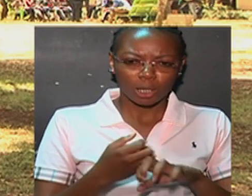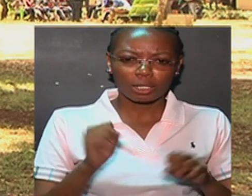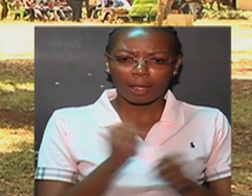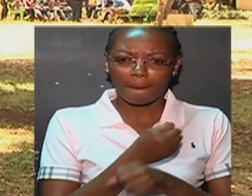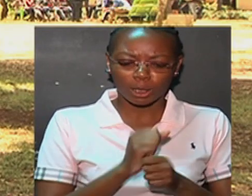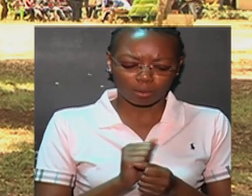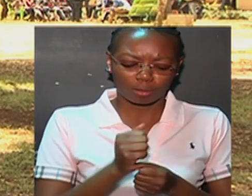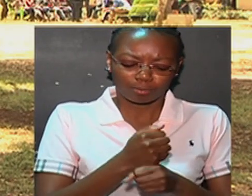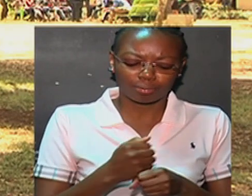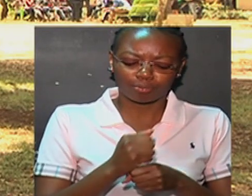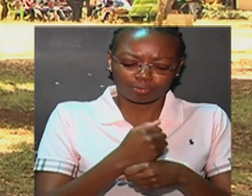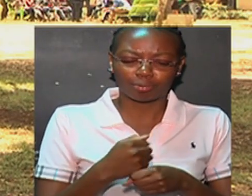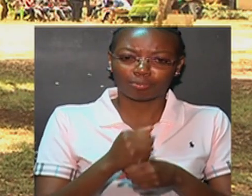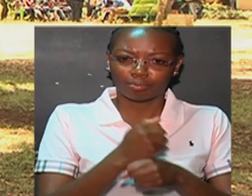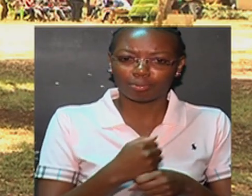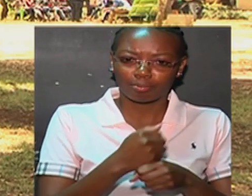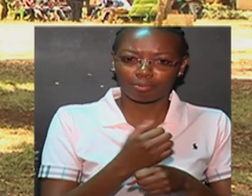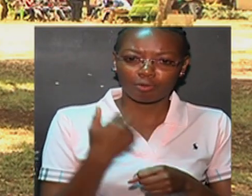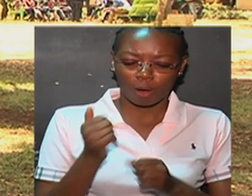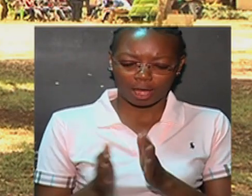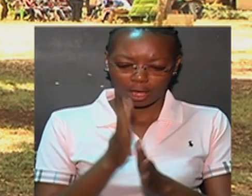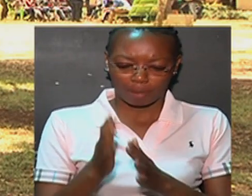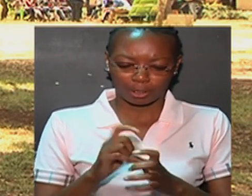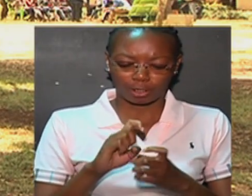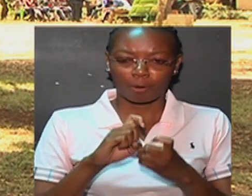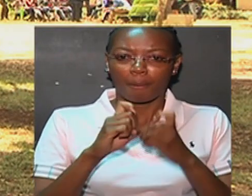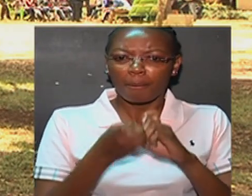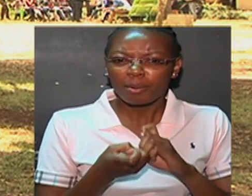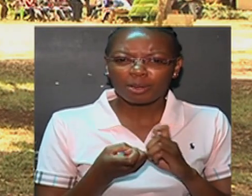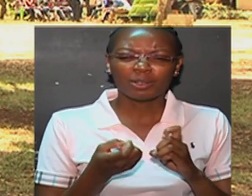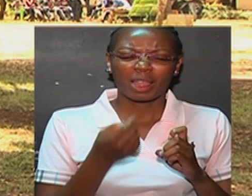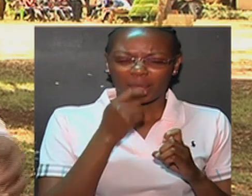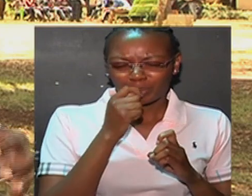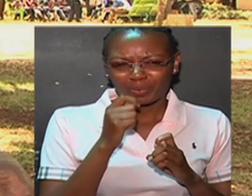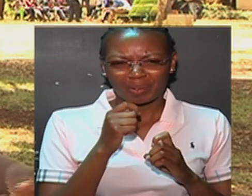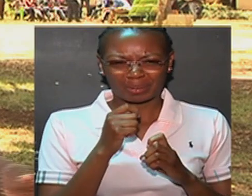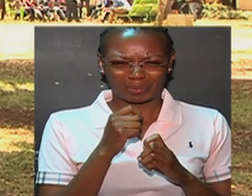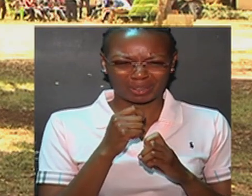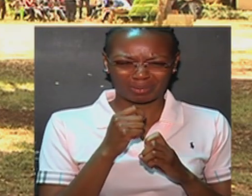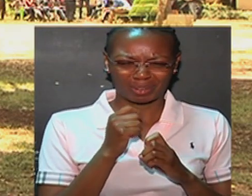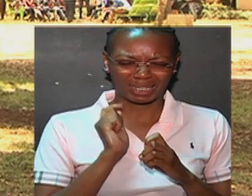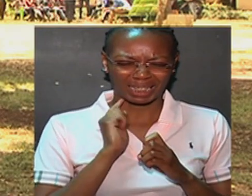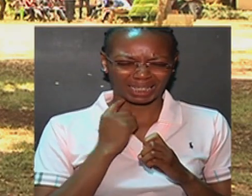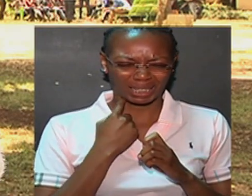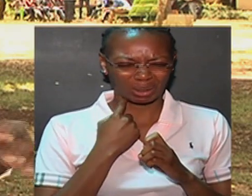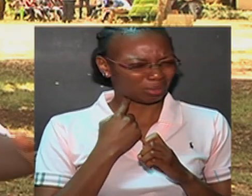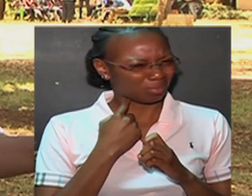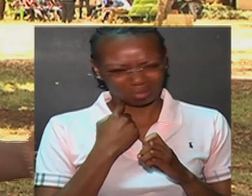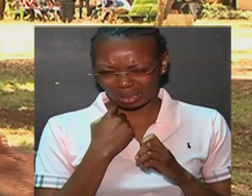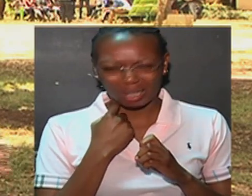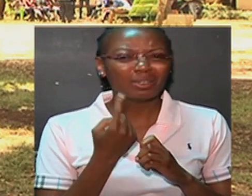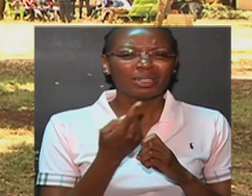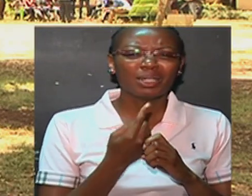hiyo masini na pia itasikika mbaya kwa mdomo. Itadunga-dunga watu mdomo. Ndiyo manake tunatoa hayo,